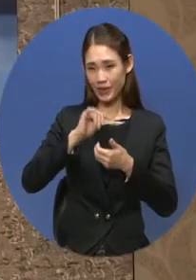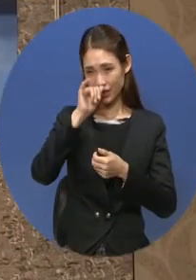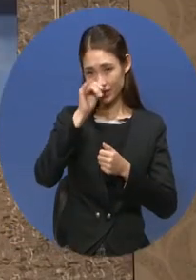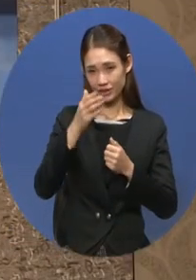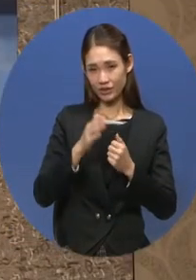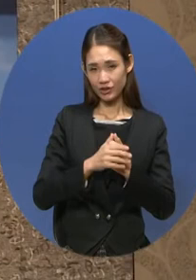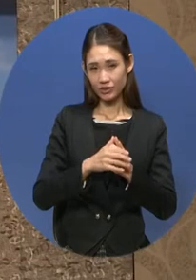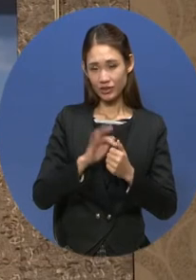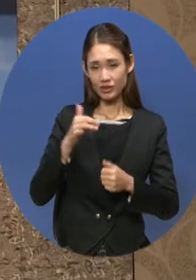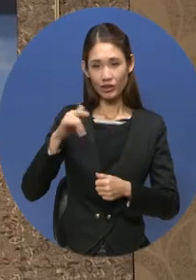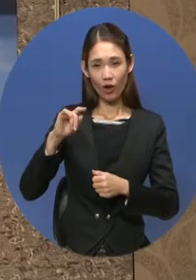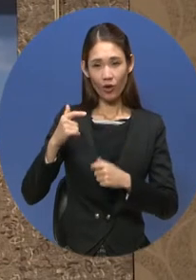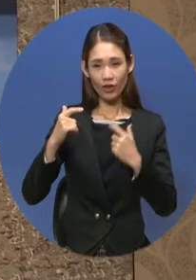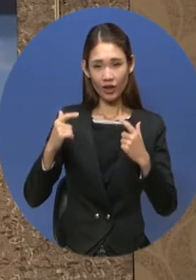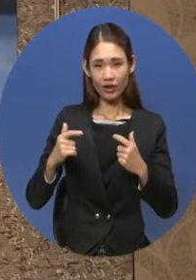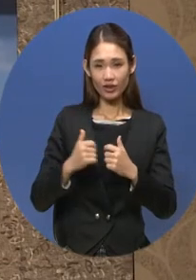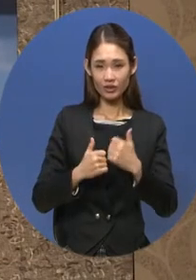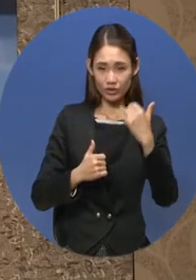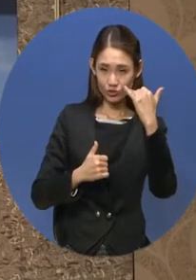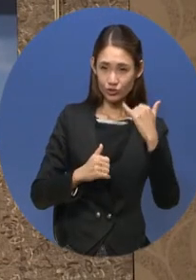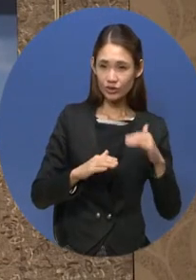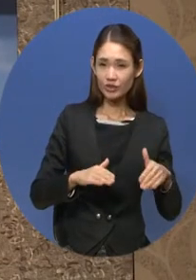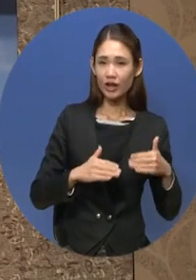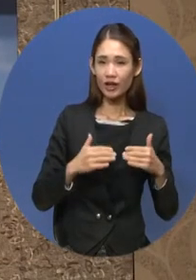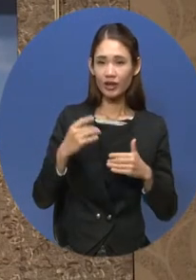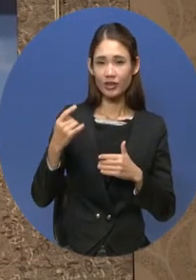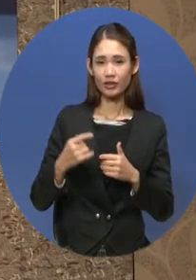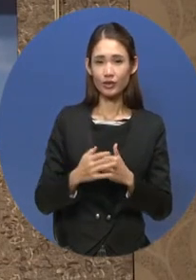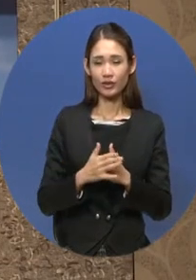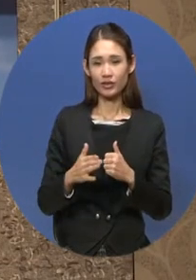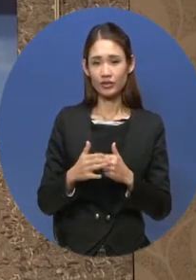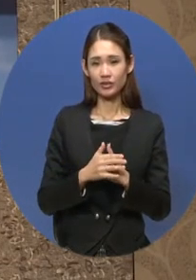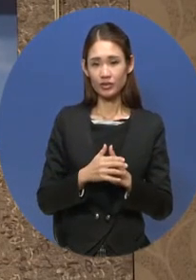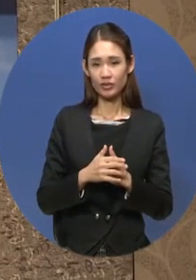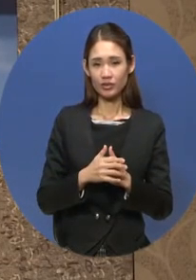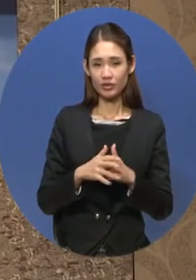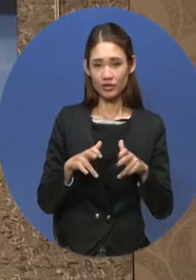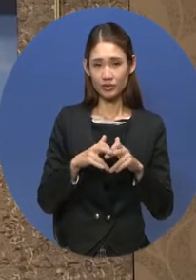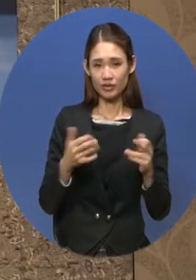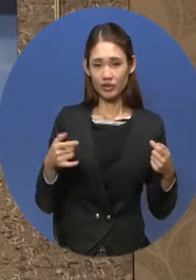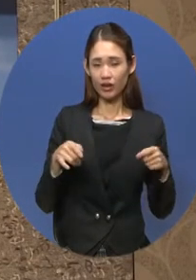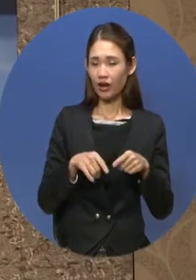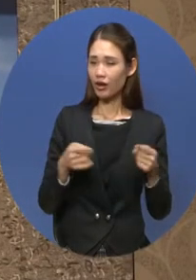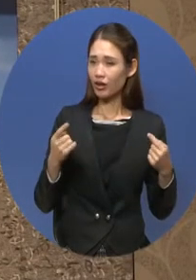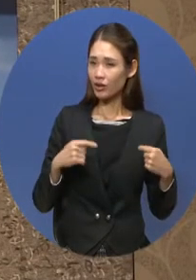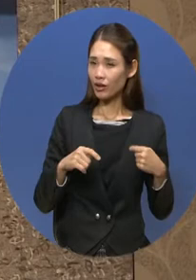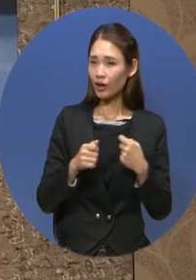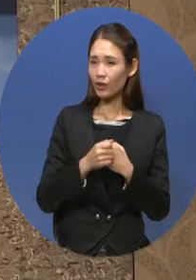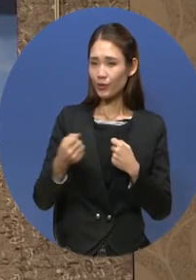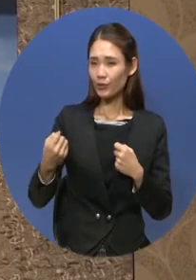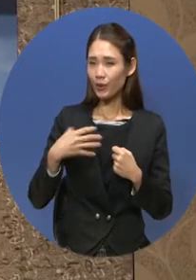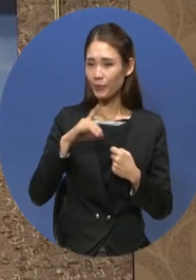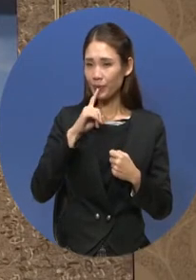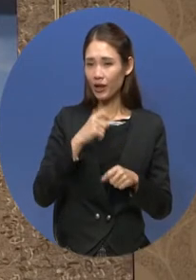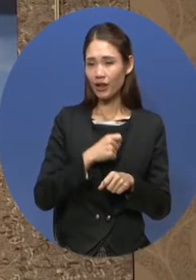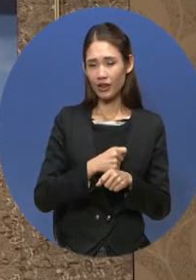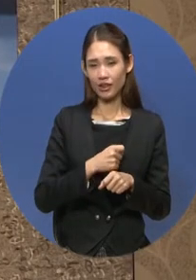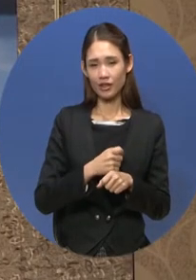천안 쪽에 충남으로 좀 와서 충남에 있는 장애인들도 네. 함께 할 수 있었으면 좋겠다라고